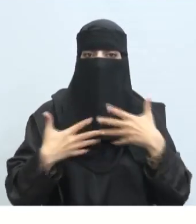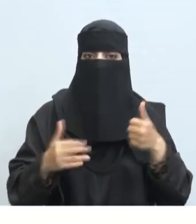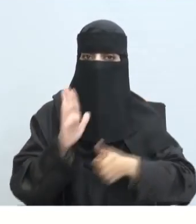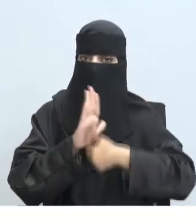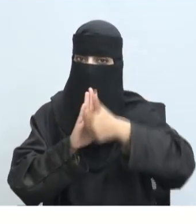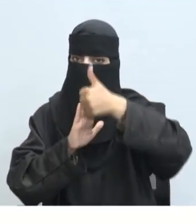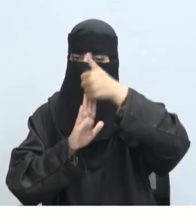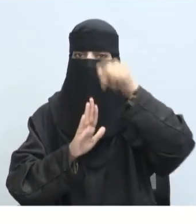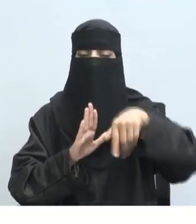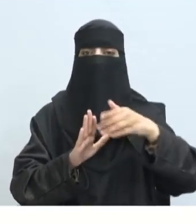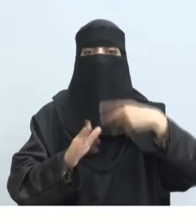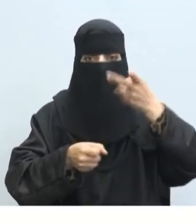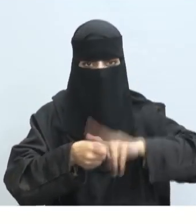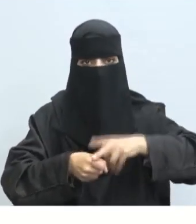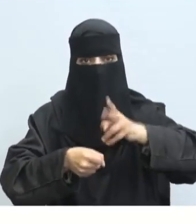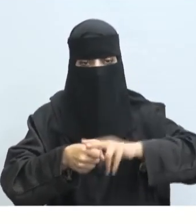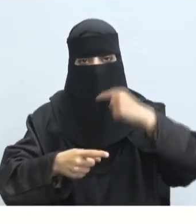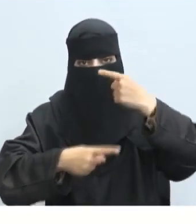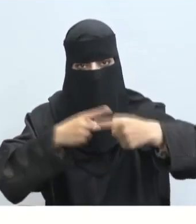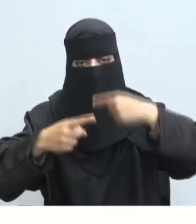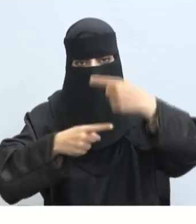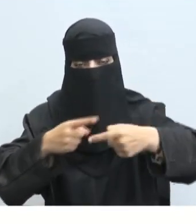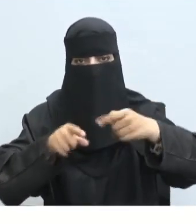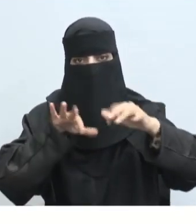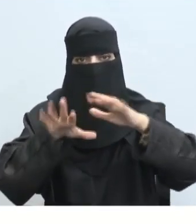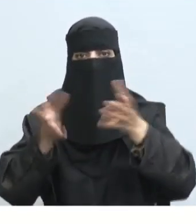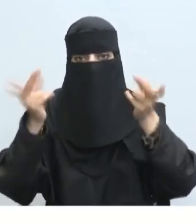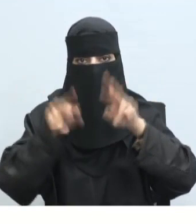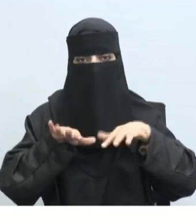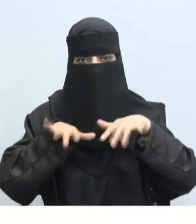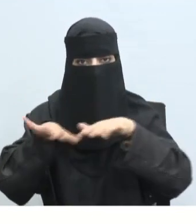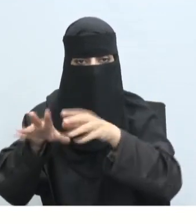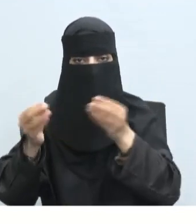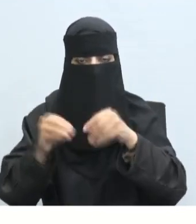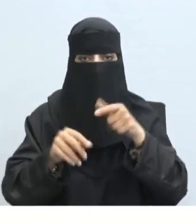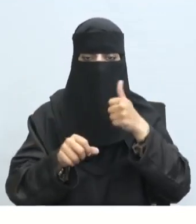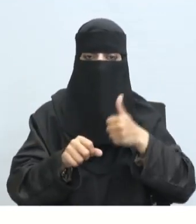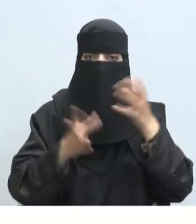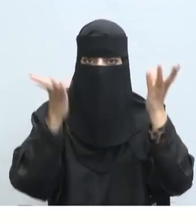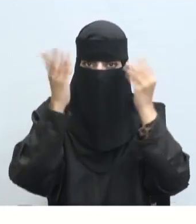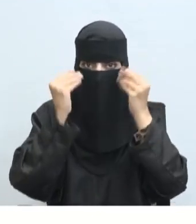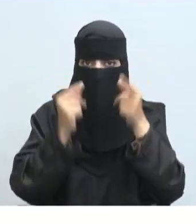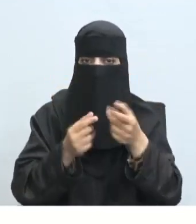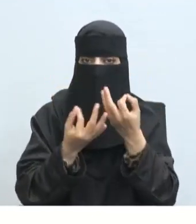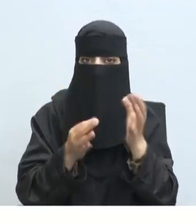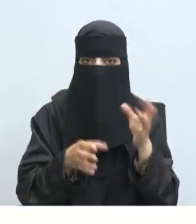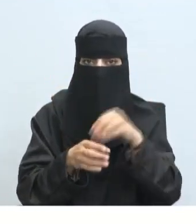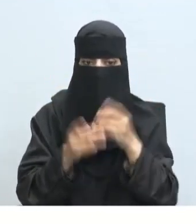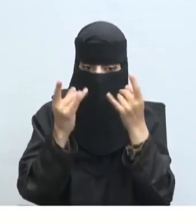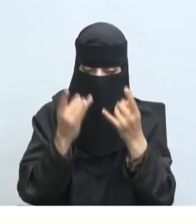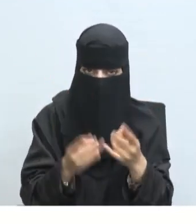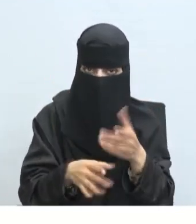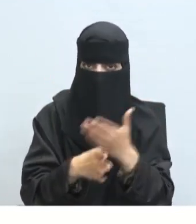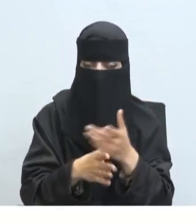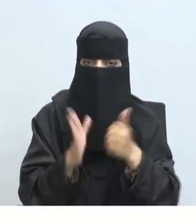المحتمل ان تقام مره اخرى وبالتالي قد تجرب حضور اكبر في المرات القادمه لذلك كلما كان جمع المعلومات بدقه اكبر